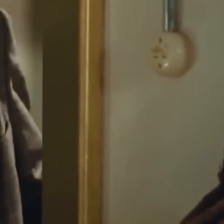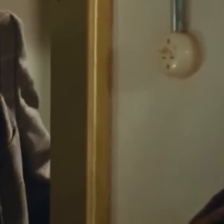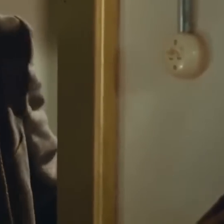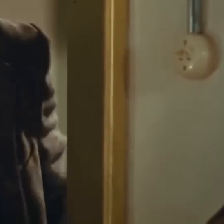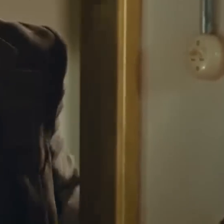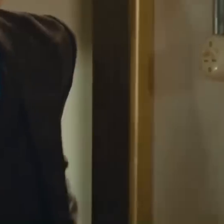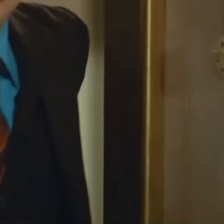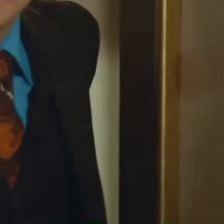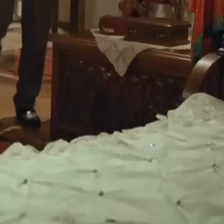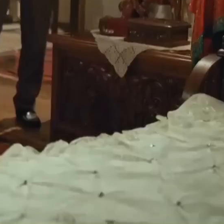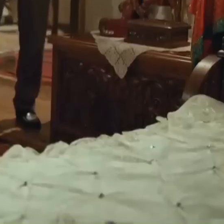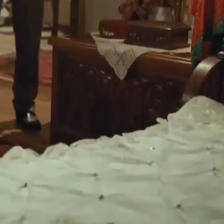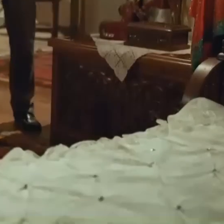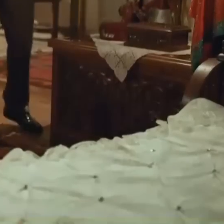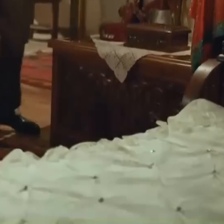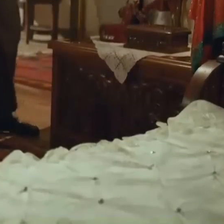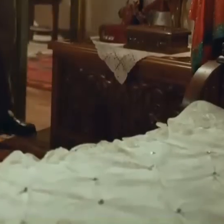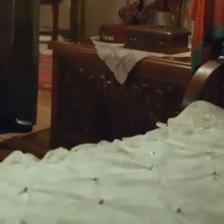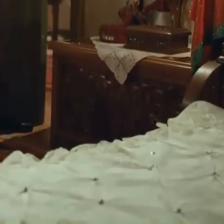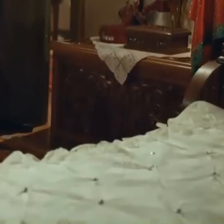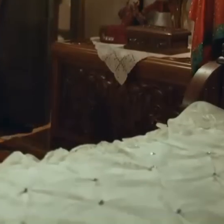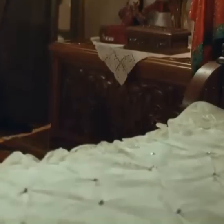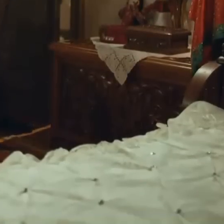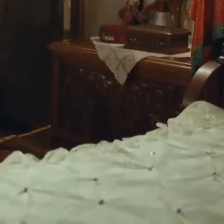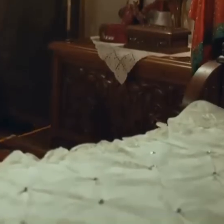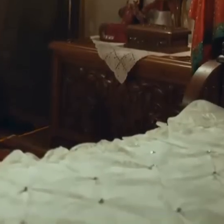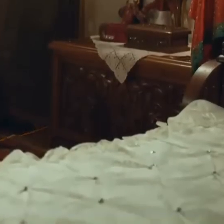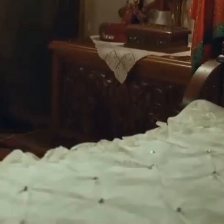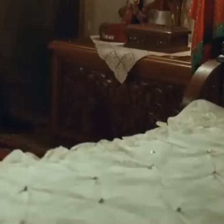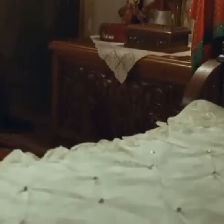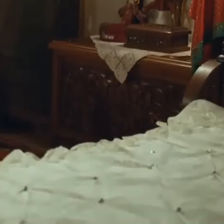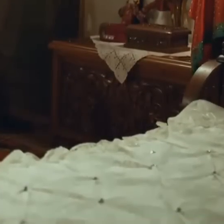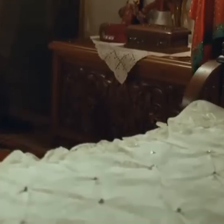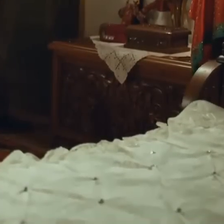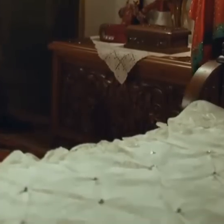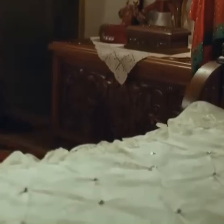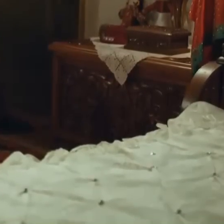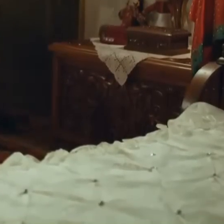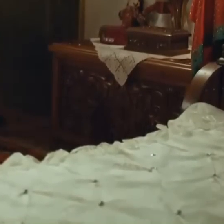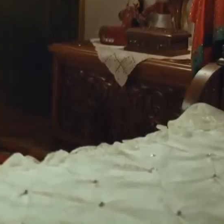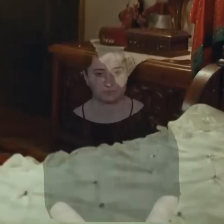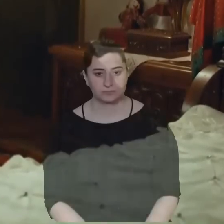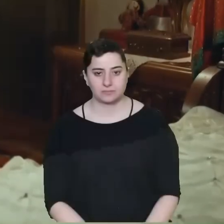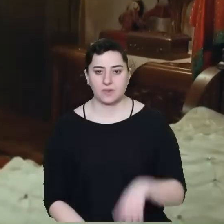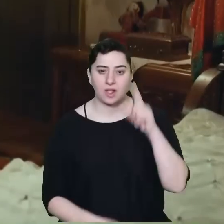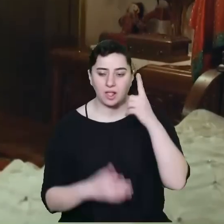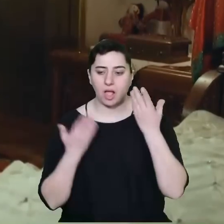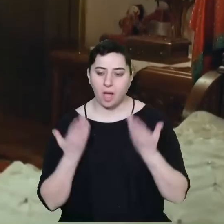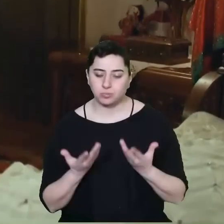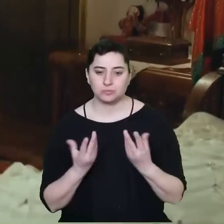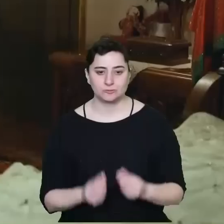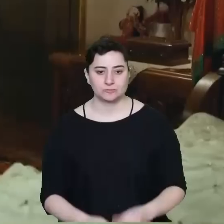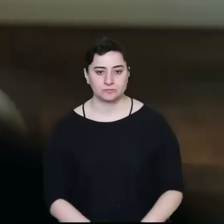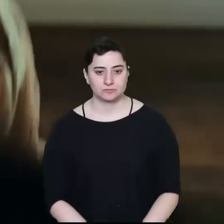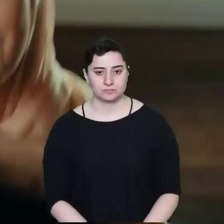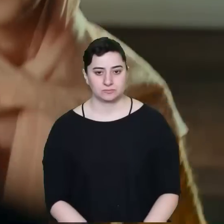Erdem girdi odaya. Naciye yüzüne ellerine amin diyerek sıvazlarken usulca kapadı kapıyı. Allah kabul etsin.